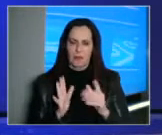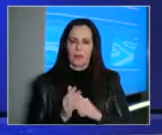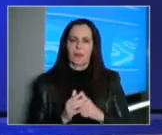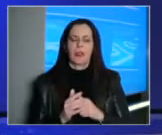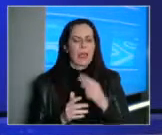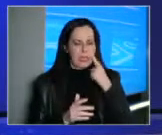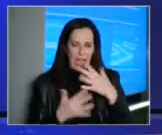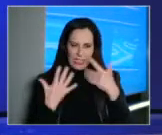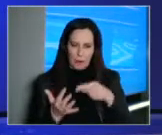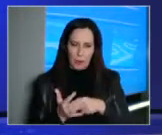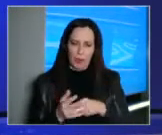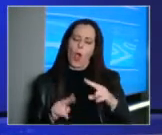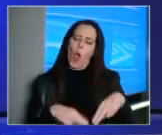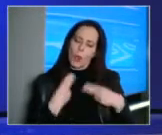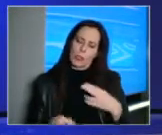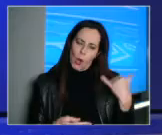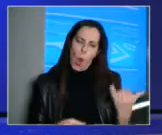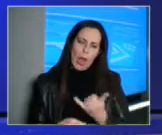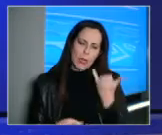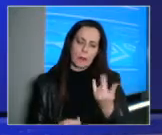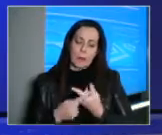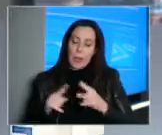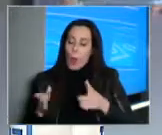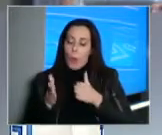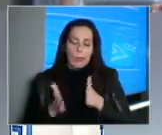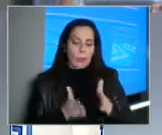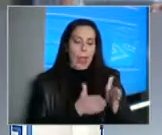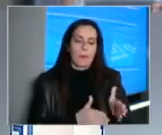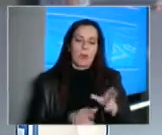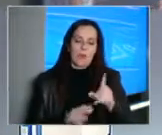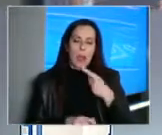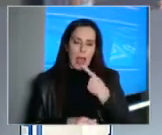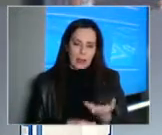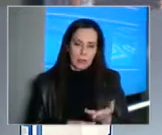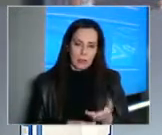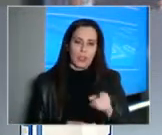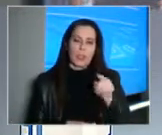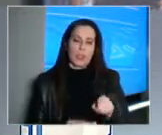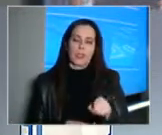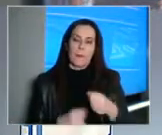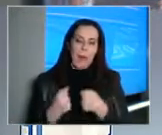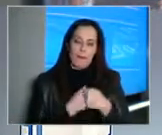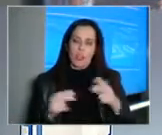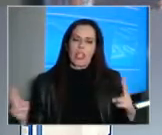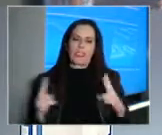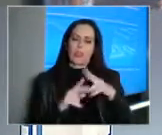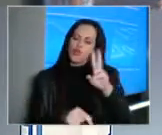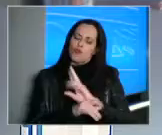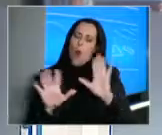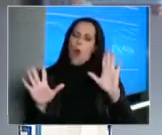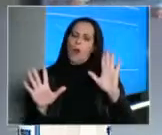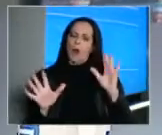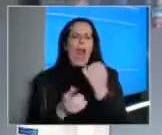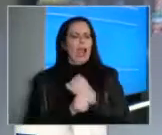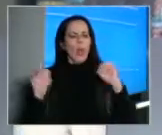בעניין הזה. תראה, הסיפור הזה הרי חוזר כל הזמן בכל מיני צורות. אפשר לטעון מצד אחד שמדובר במאבק של צרפת לשמור על